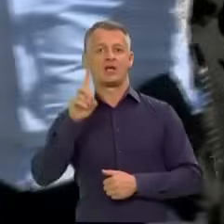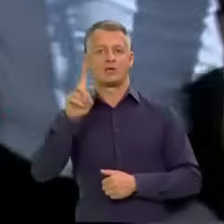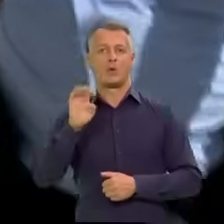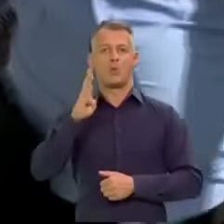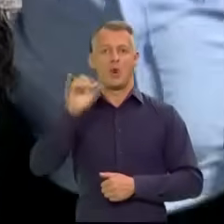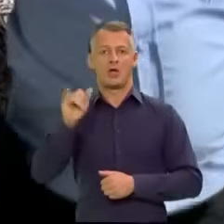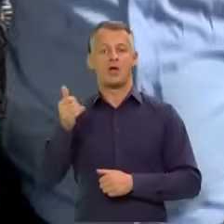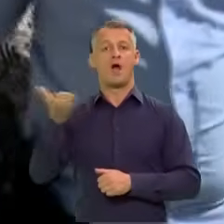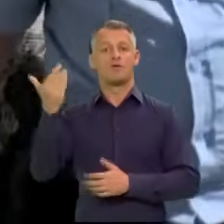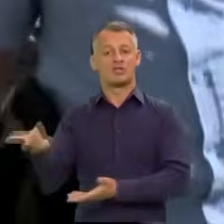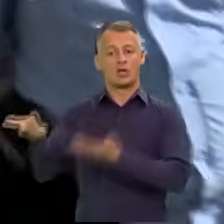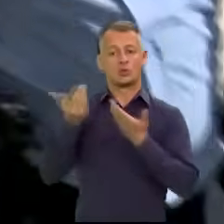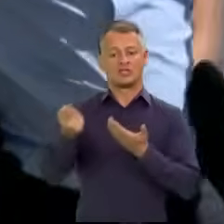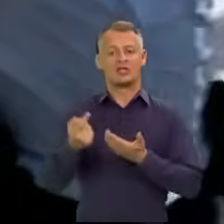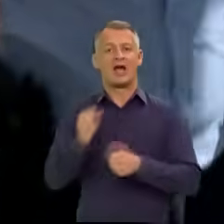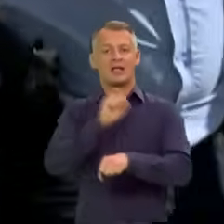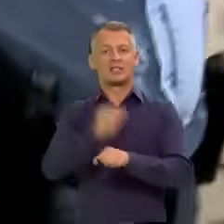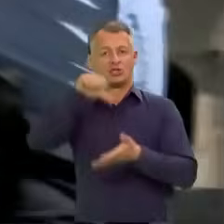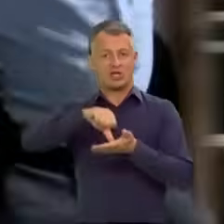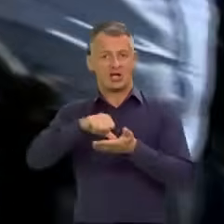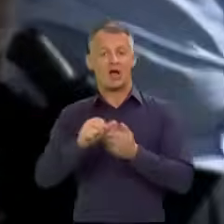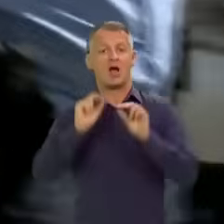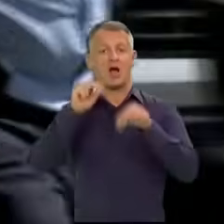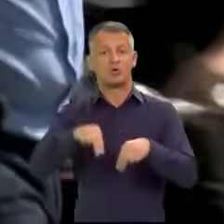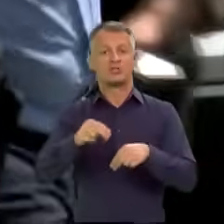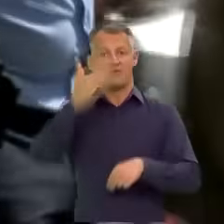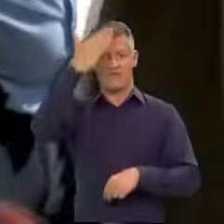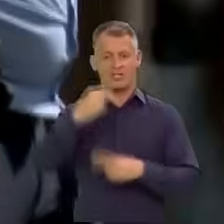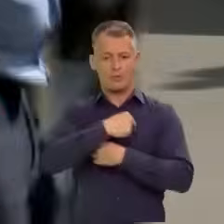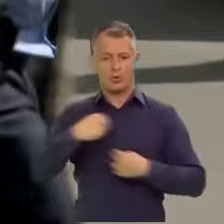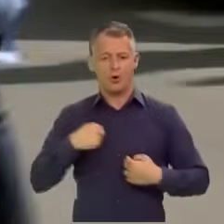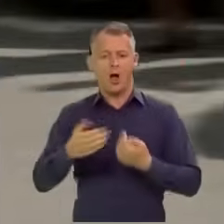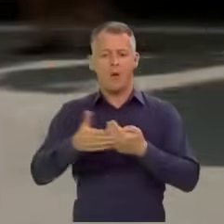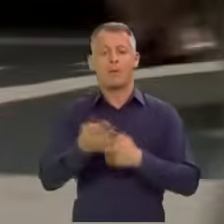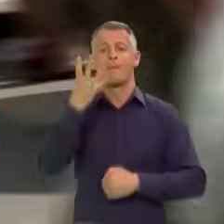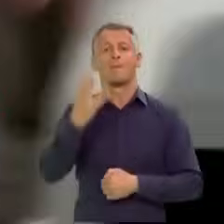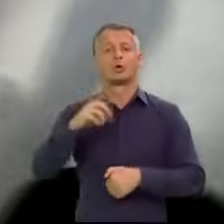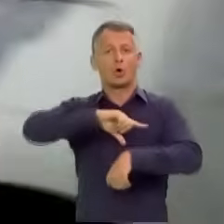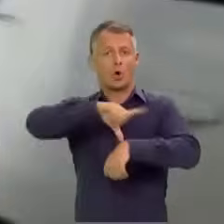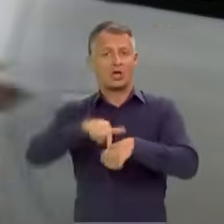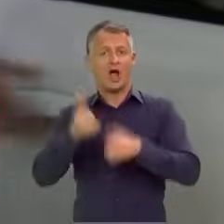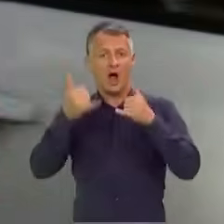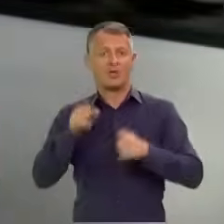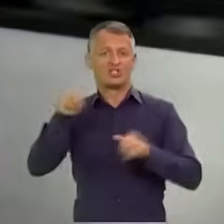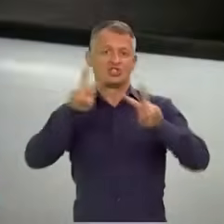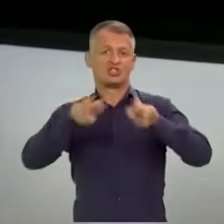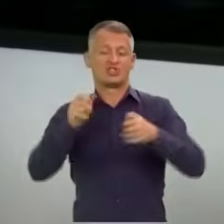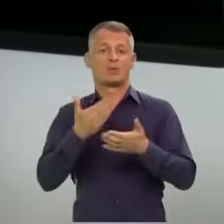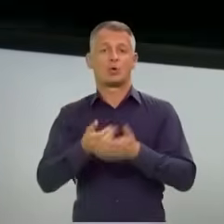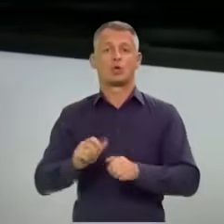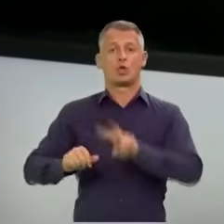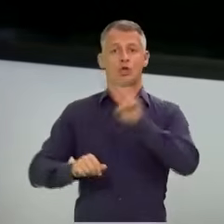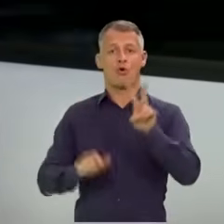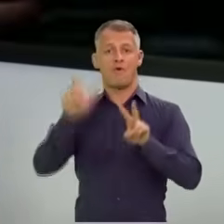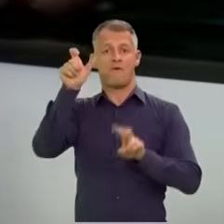central pentru audieri. Fostul profesor a stat în fața procurorilor aproximativ 4 ore. Acesta este acum cercetat pentru 2 infracțiuni